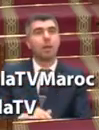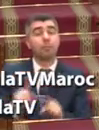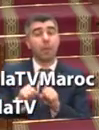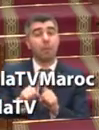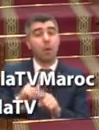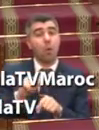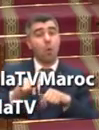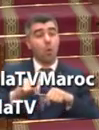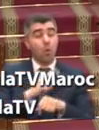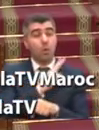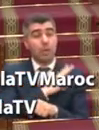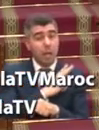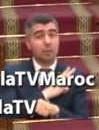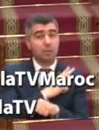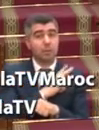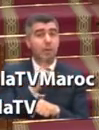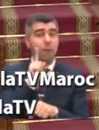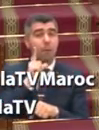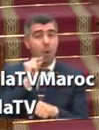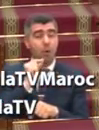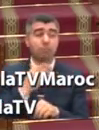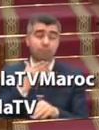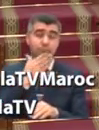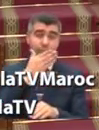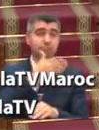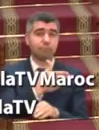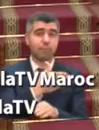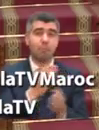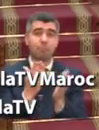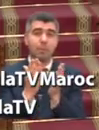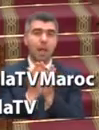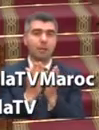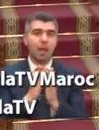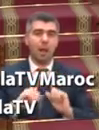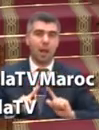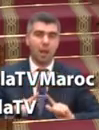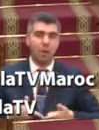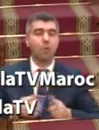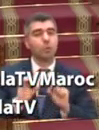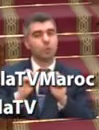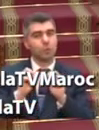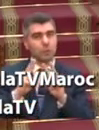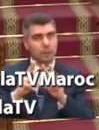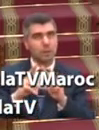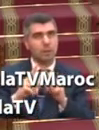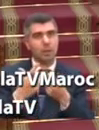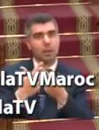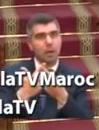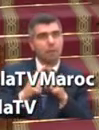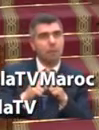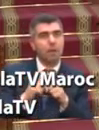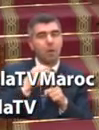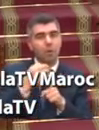الاستاذات والاساتذه يلتحقوا بالاقسام ديالهم. كاين تعامل ايجابي، كاين ضمانات البرلمان، ضمانه ديال مؤسسات وطنيه.